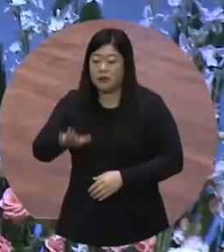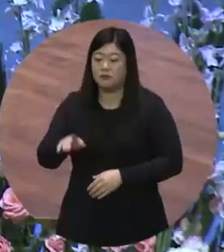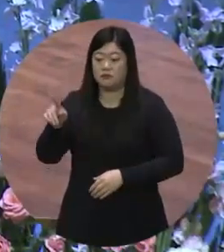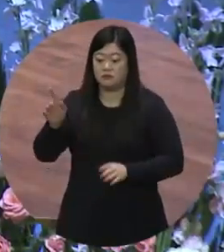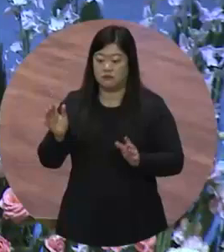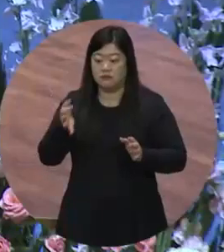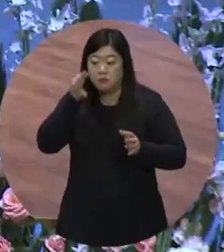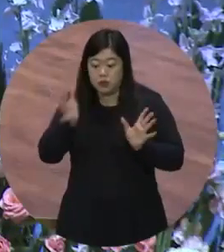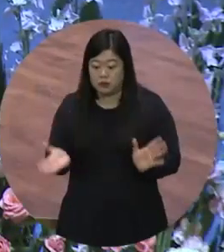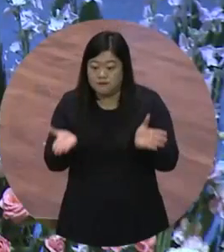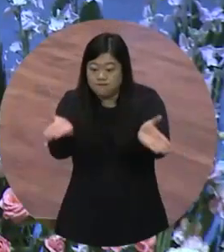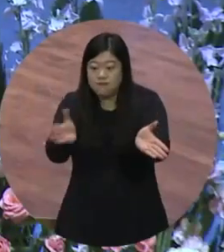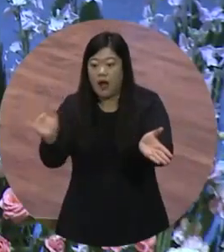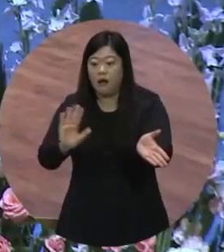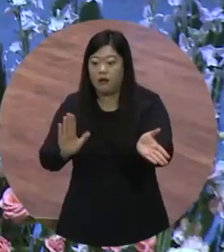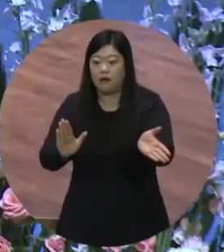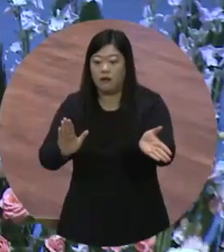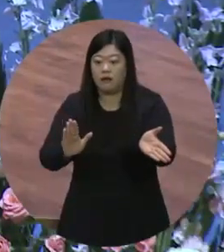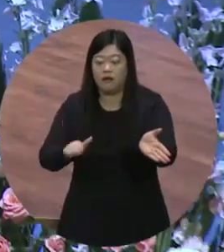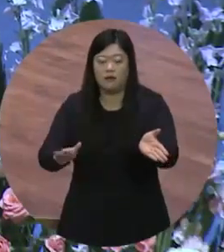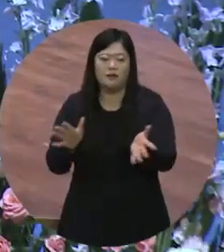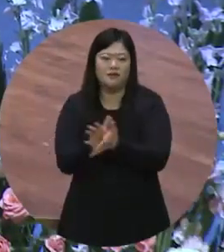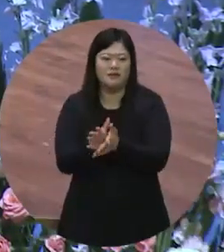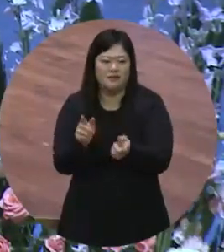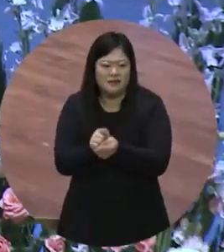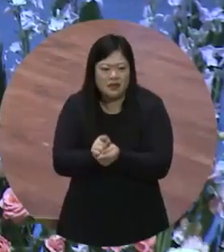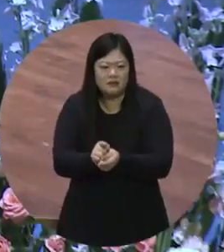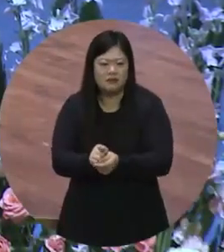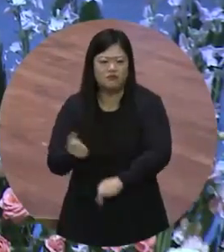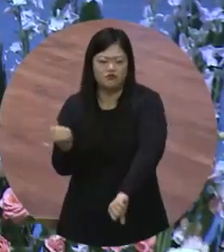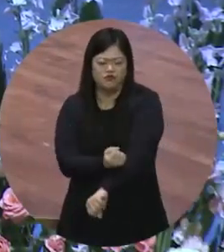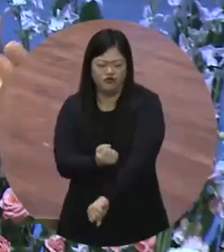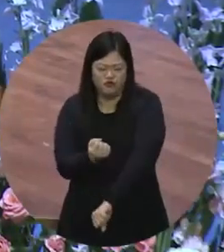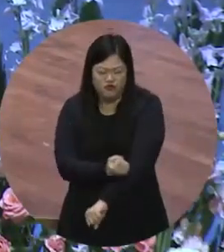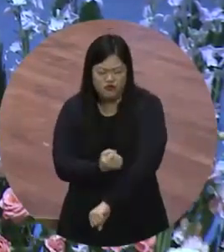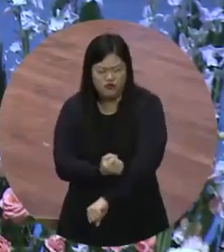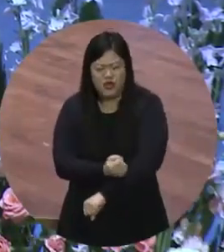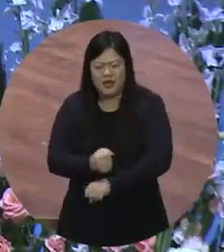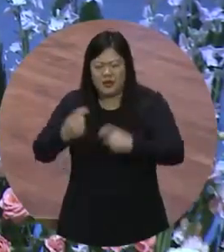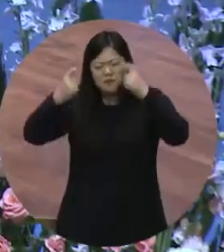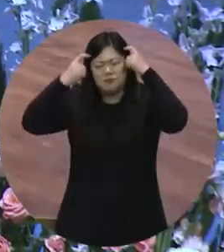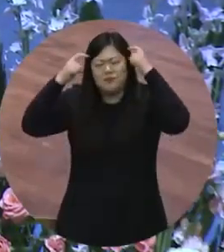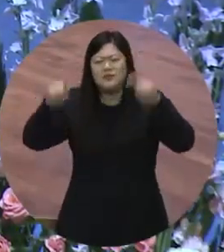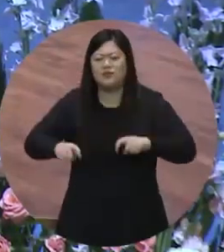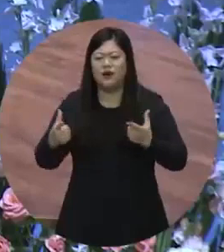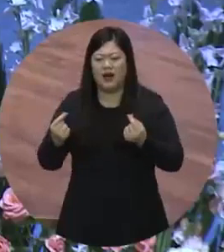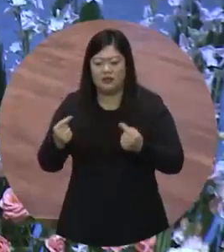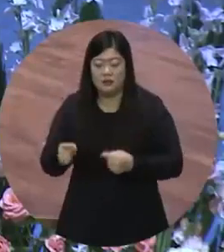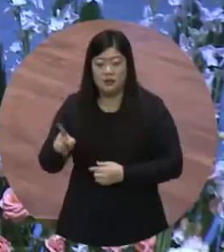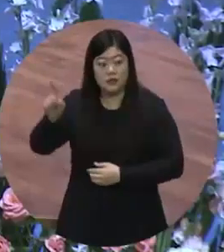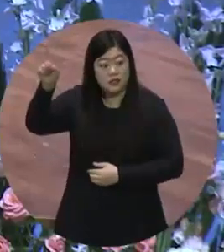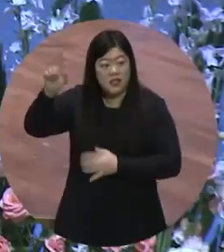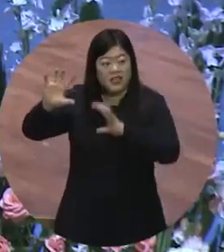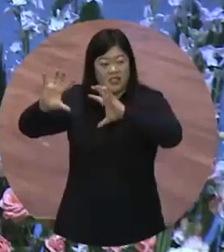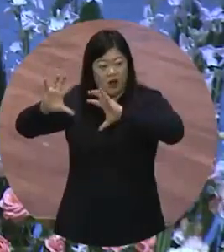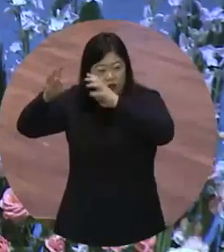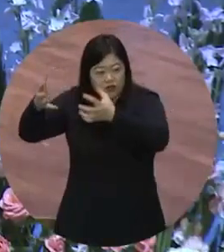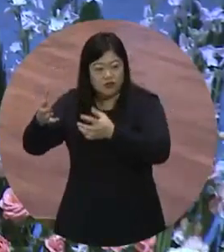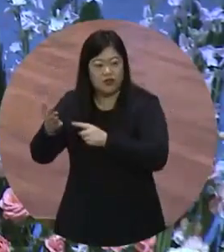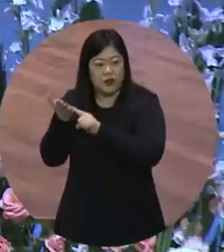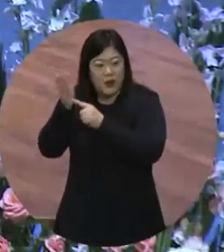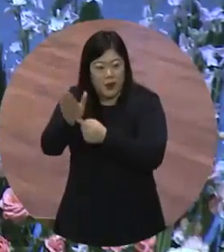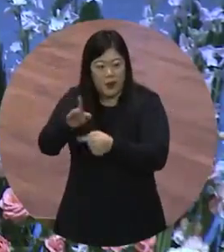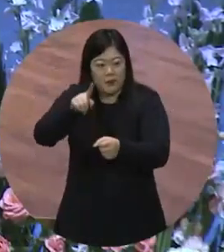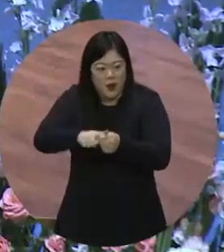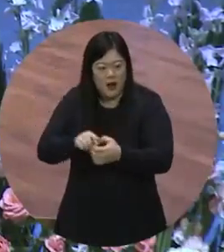방법으로 전도 얼마나 미련합니까? 천국 지옥 다 있는데 예수 믿으라고 얼마나